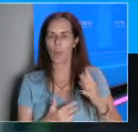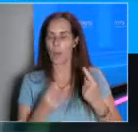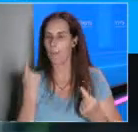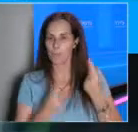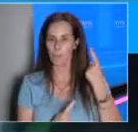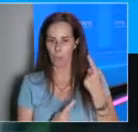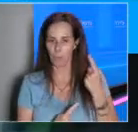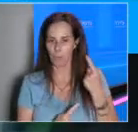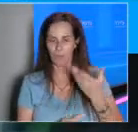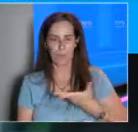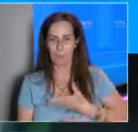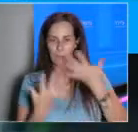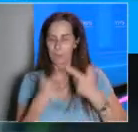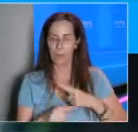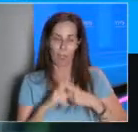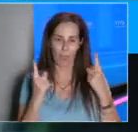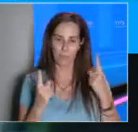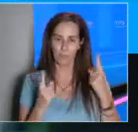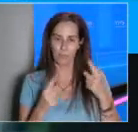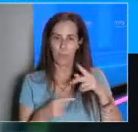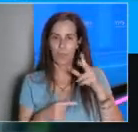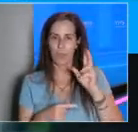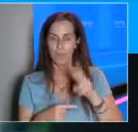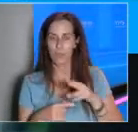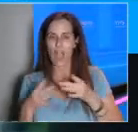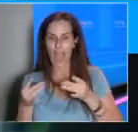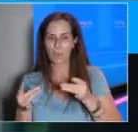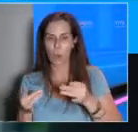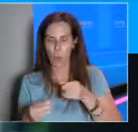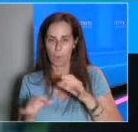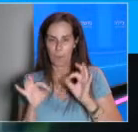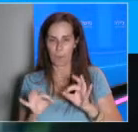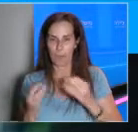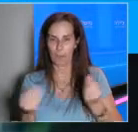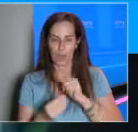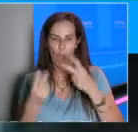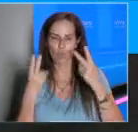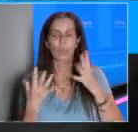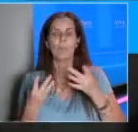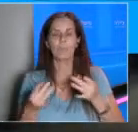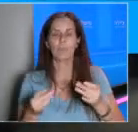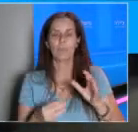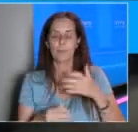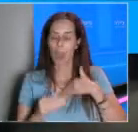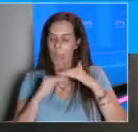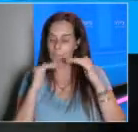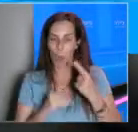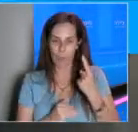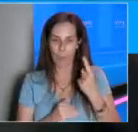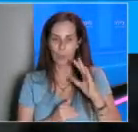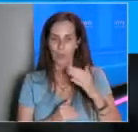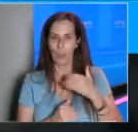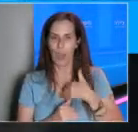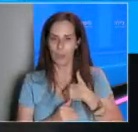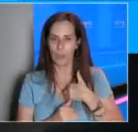שפתאום נקבל נתונים אחרים. ויש את מקדם ההדבקה, שהוא באמת העניין המרכזי. אם אנחנו פחות מאחד,